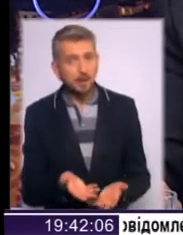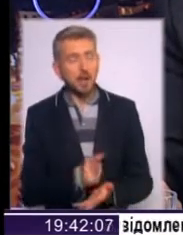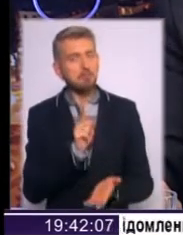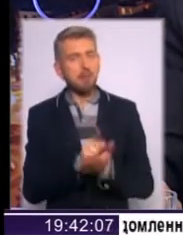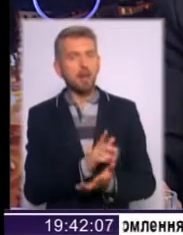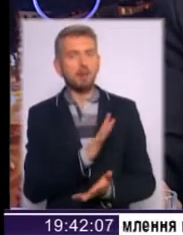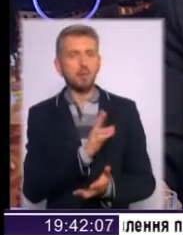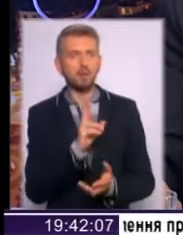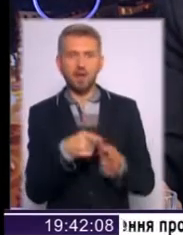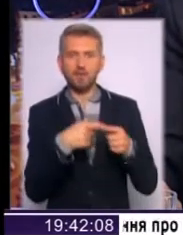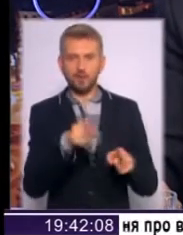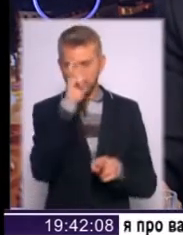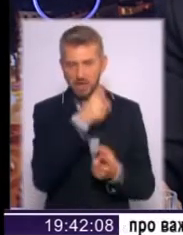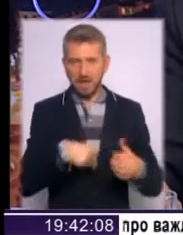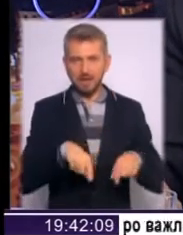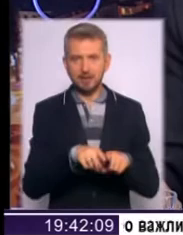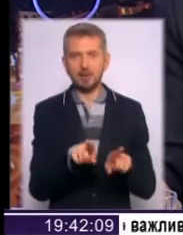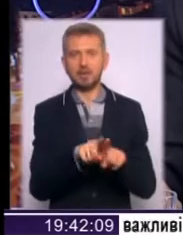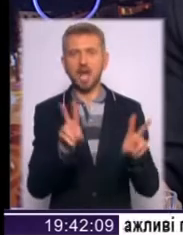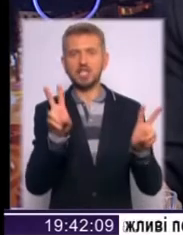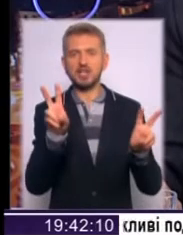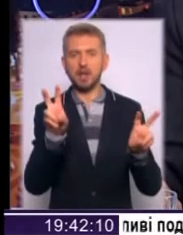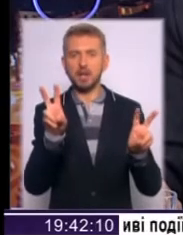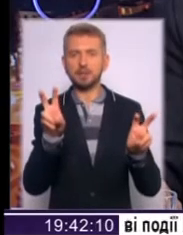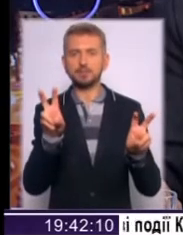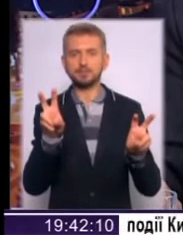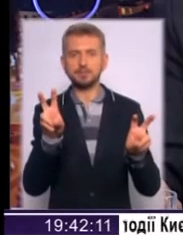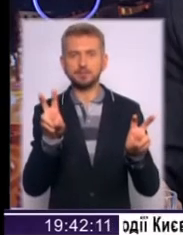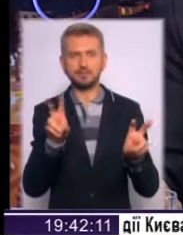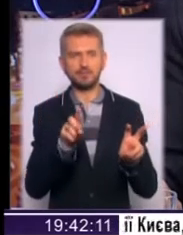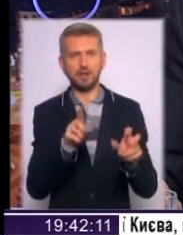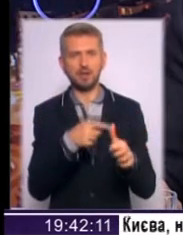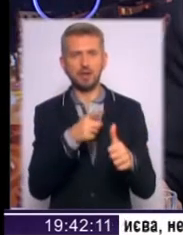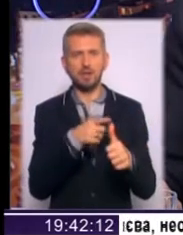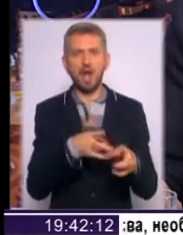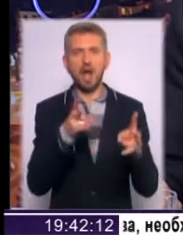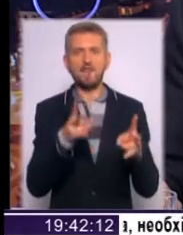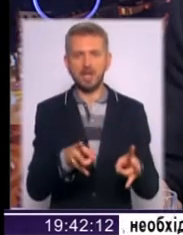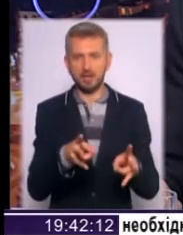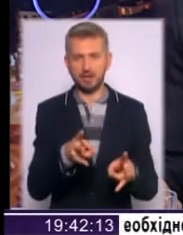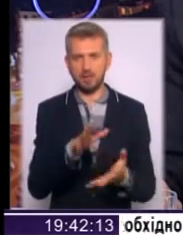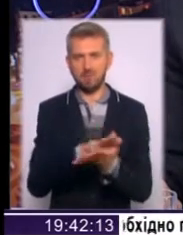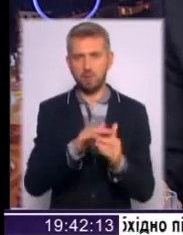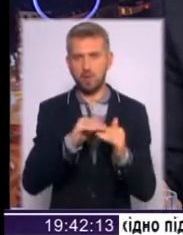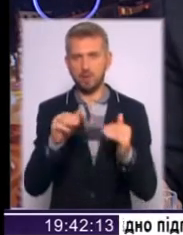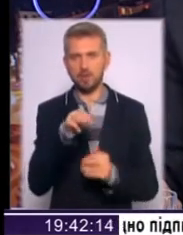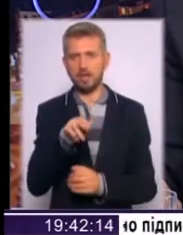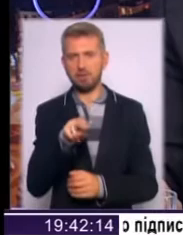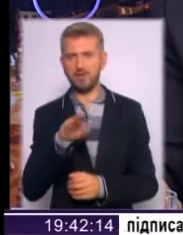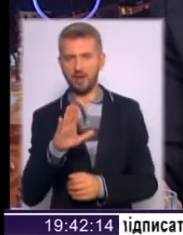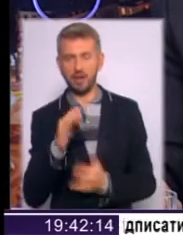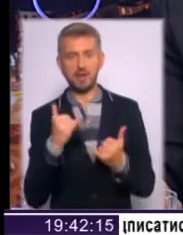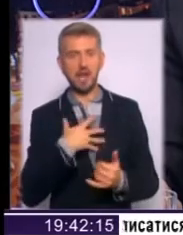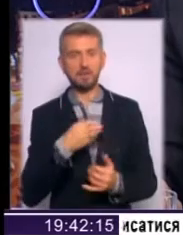бути, як в інших країнах, так звані, ну, вони називаються аварійні полігони ТПВ. Ну, от зараз Львів